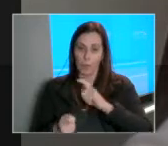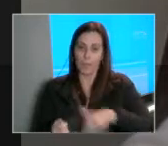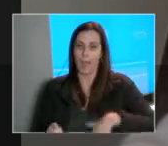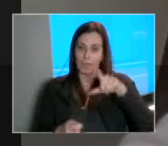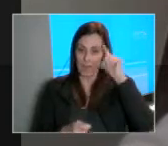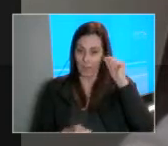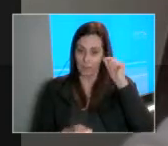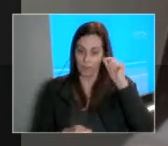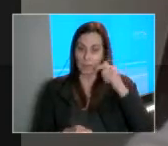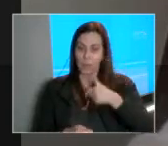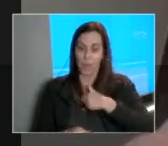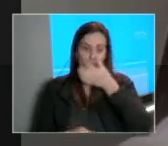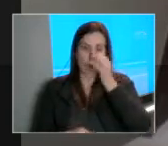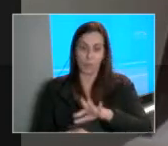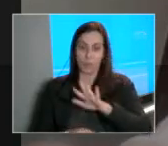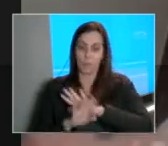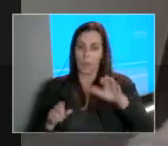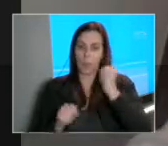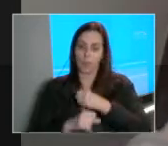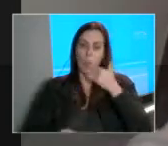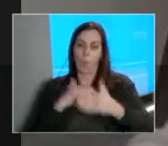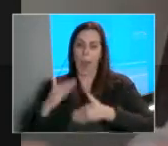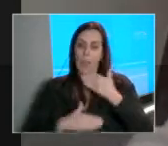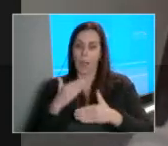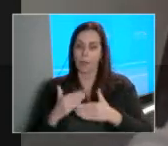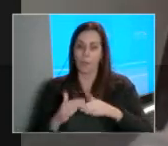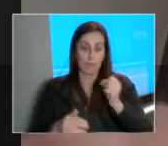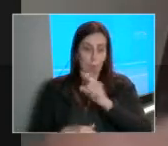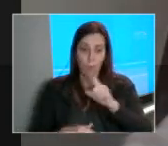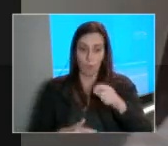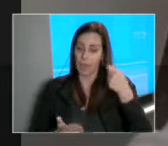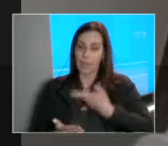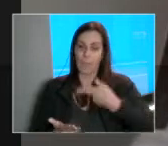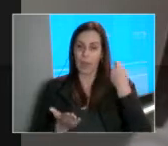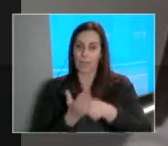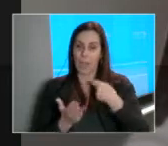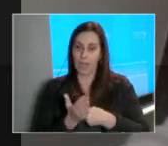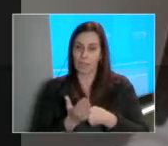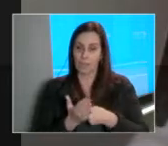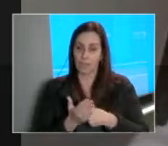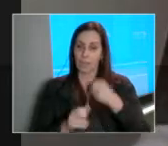תל אביב, שאני יוצאת בלי לעשות בלגן. אחרת יכנסו אותי ויעשו לי כל